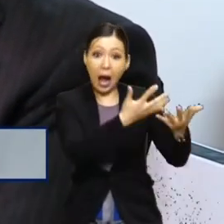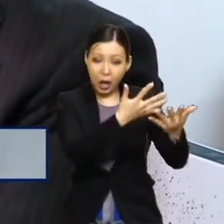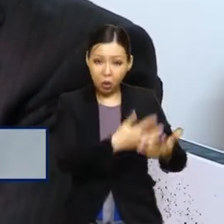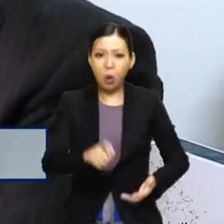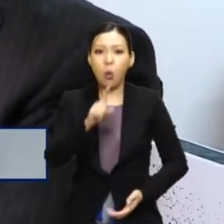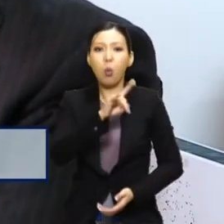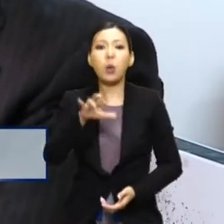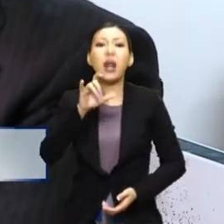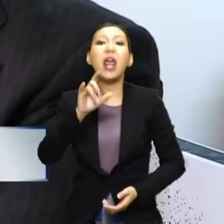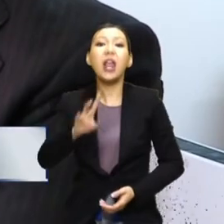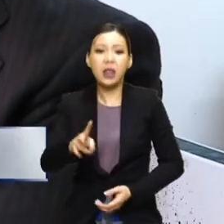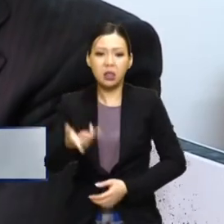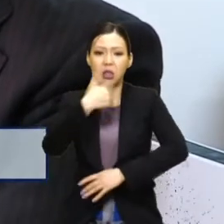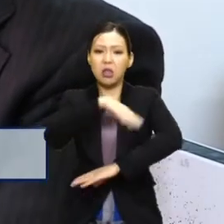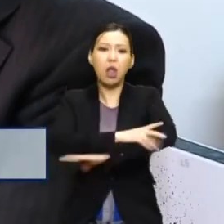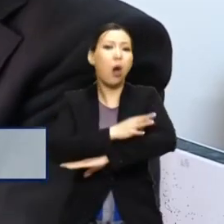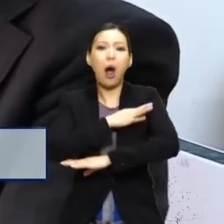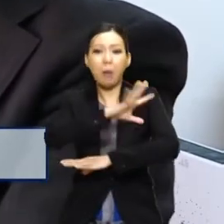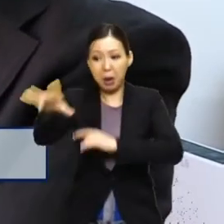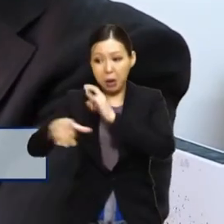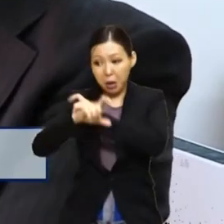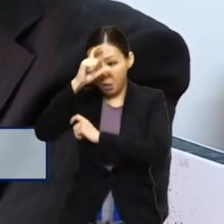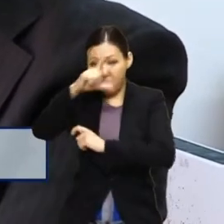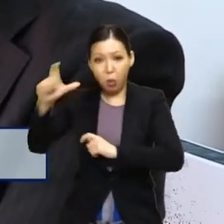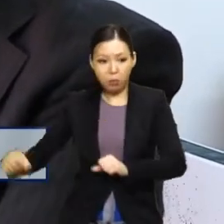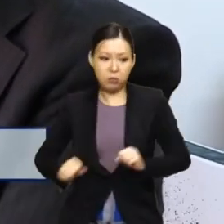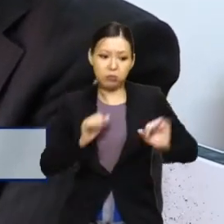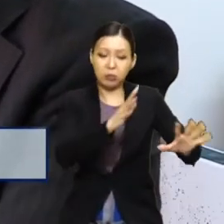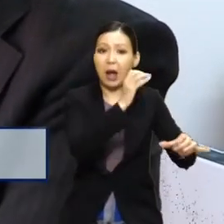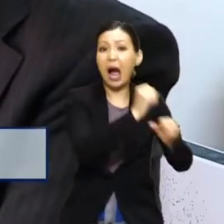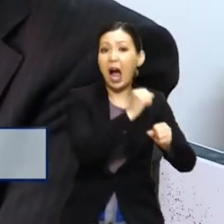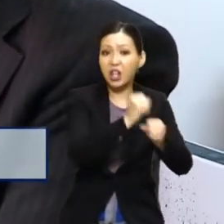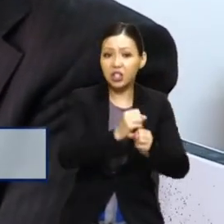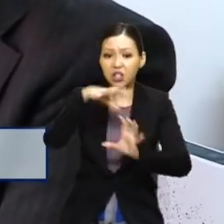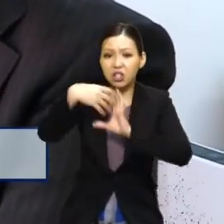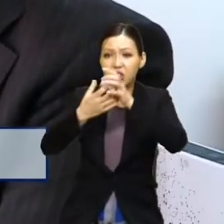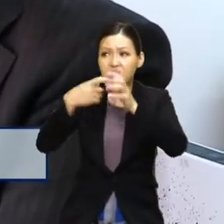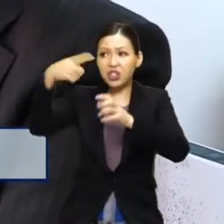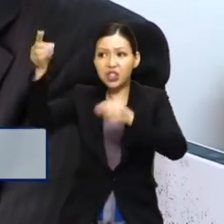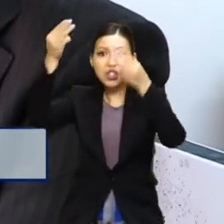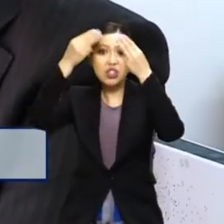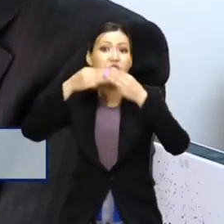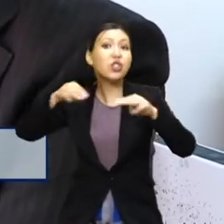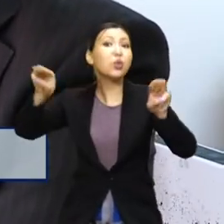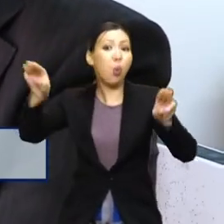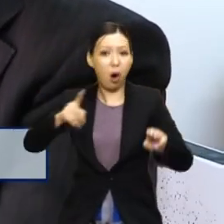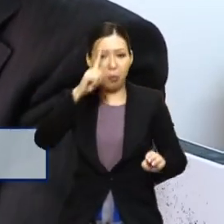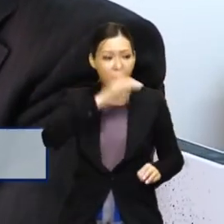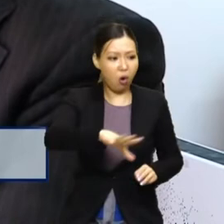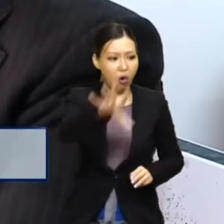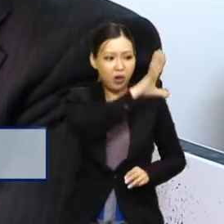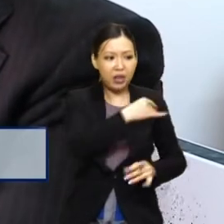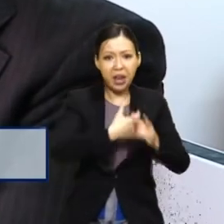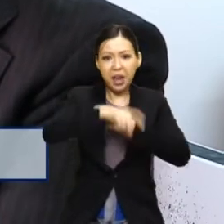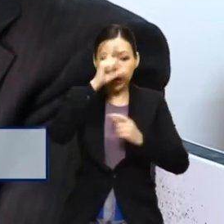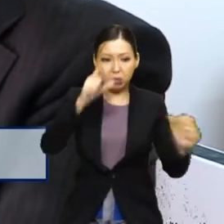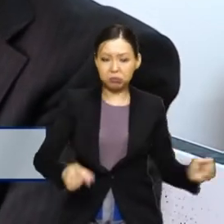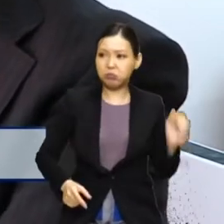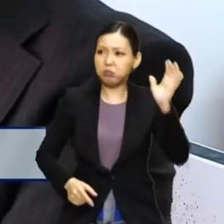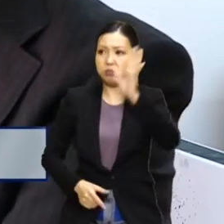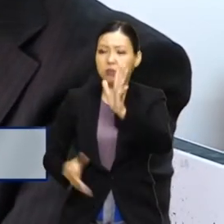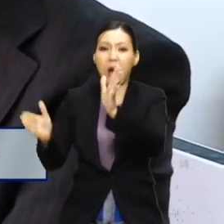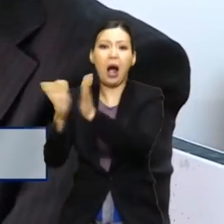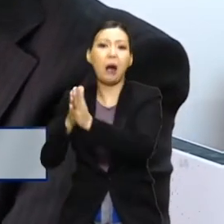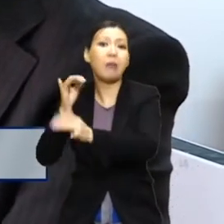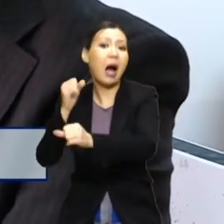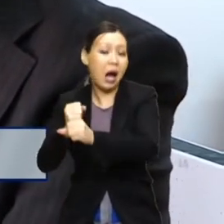ik surguul hamaarakhgui uur ajijij ajilaad tgeed dilkhiin shinjil ukhaan Монголын одоо эрдэмтдийн хувь нэмрийг оруулдаг. За дээрэс нь зөвхөн